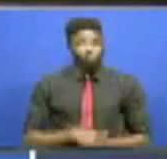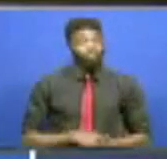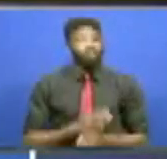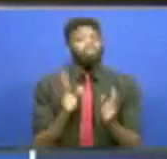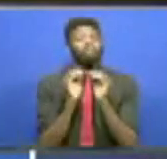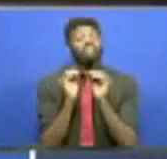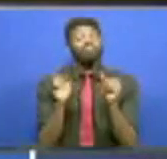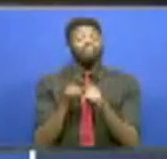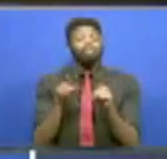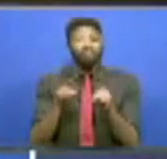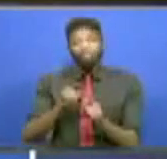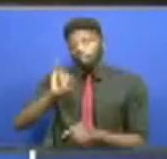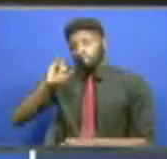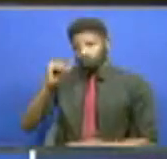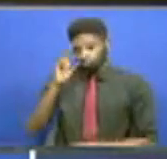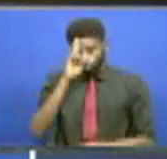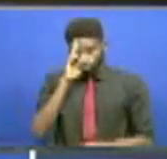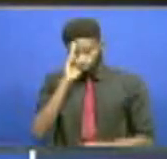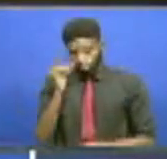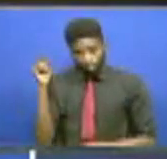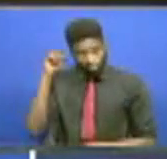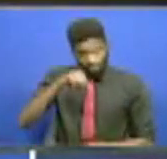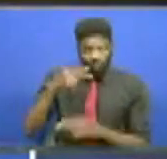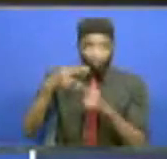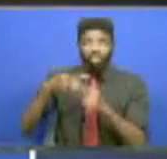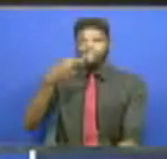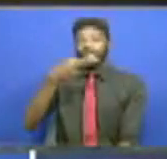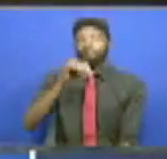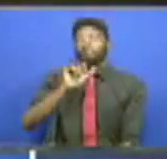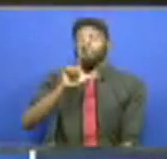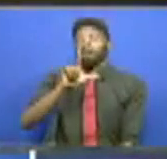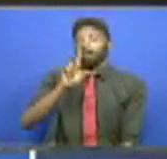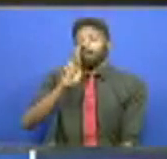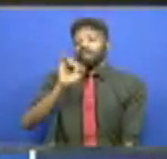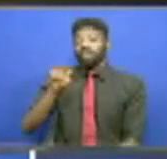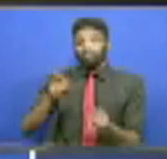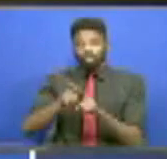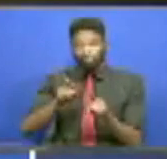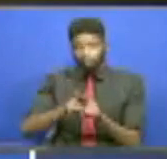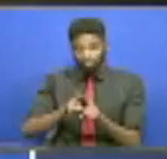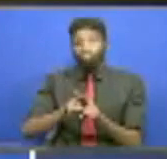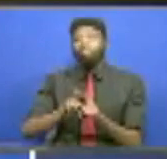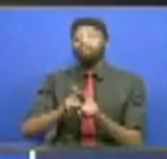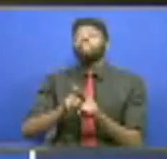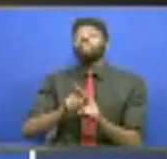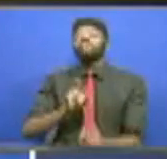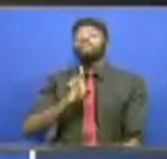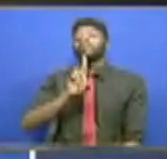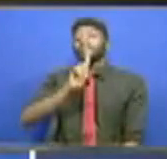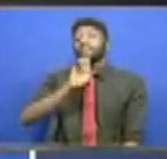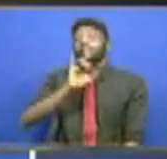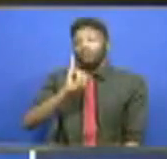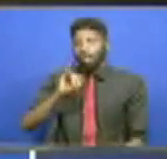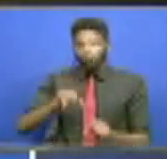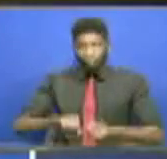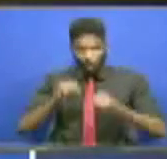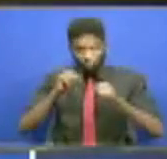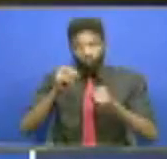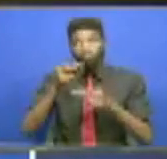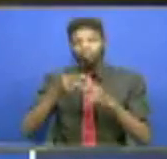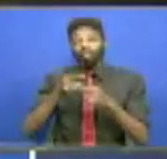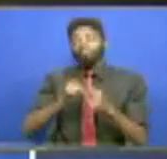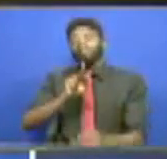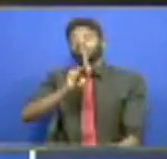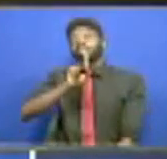wa polisi Hillary Mutyambai na mkurugenzi wa idara ya upelelezi wa jinai George Kinoti, hata hivyo haukuruhusiwa